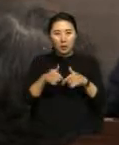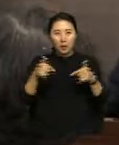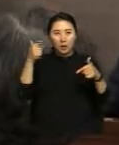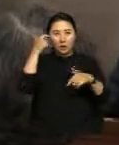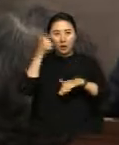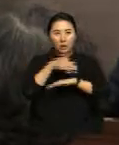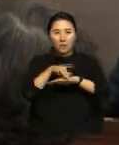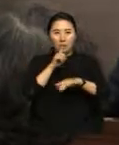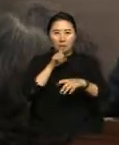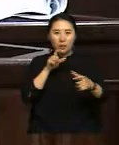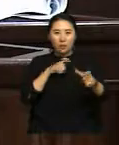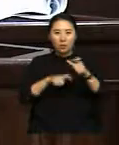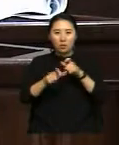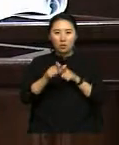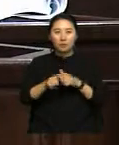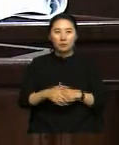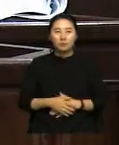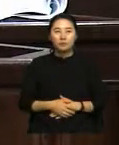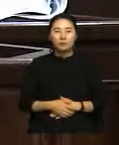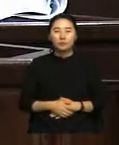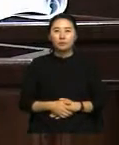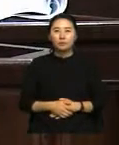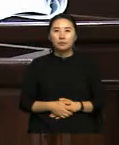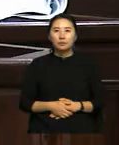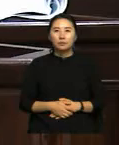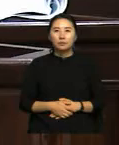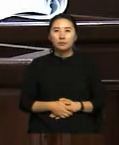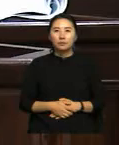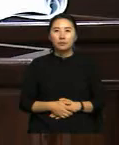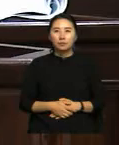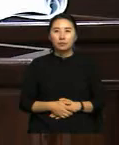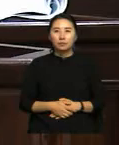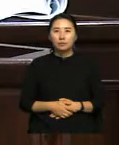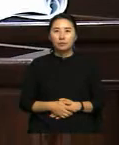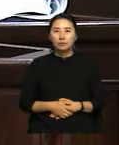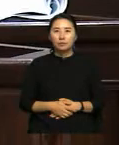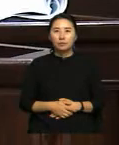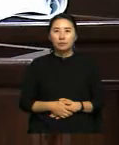확대하겠다고 덧붙였습니다. 딜라이브 서울경기 케이블TV 박미연입니다.